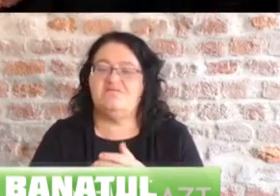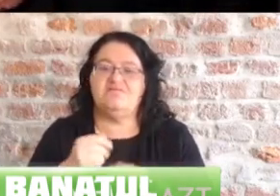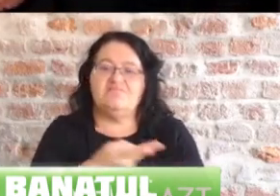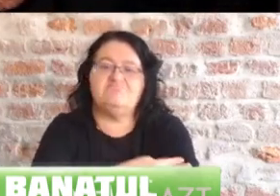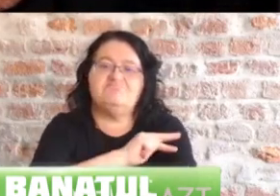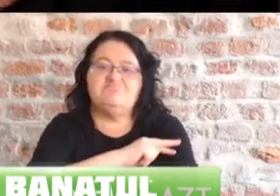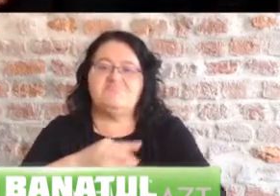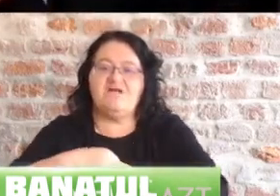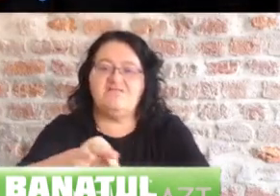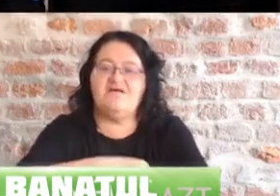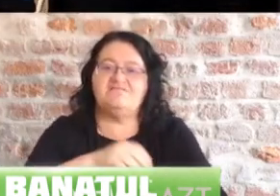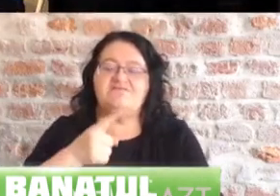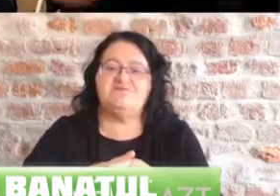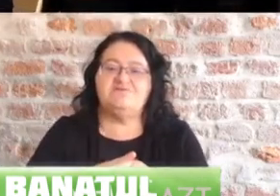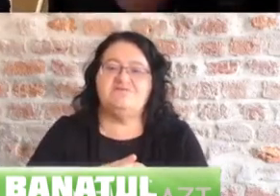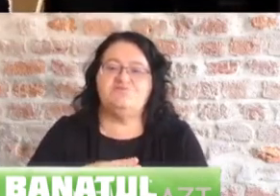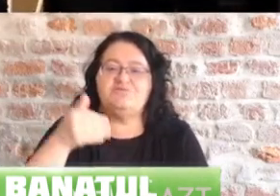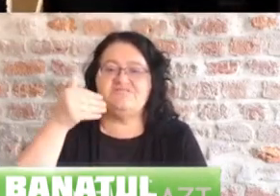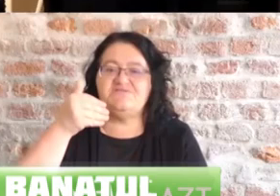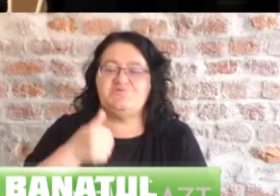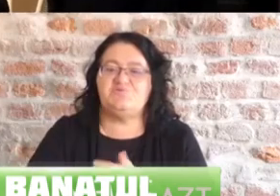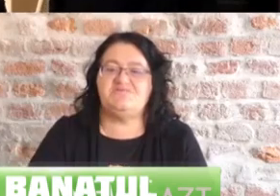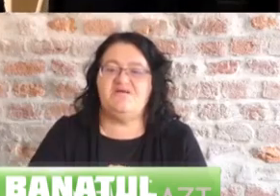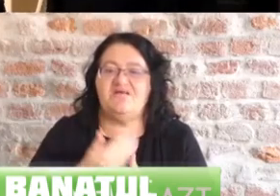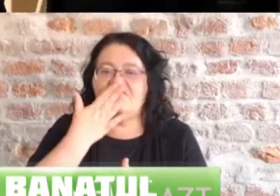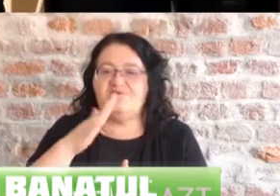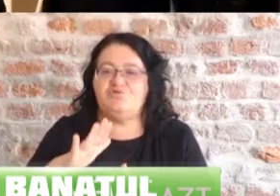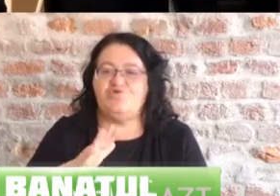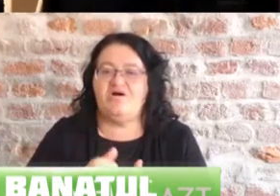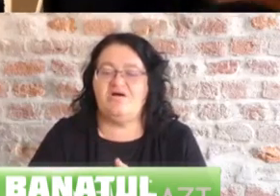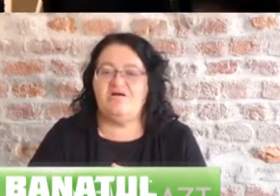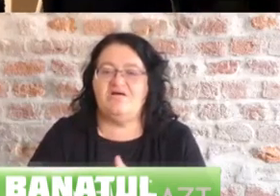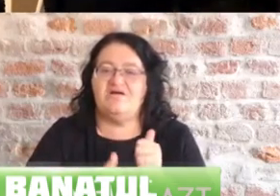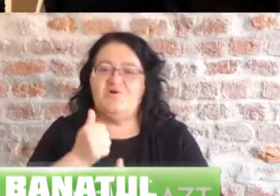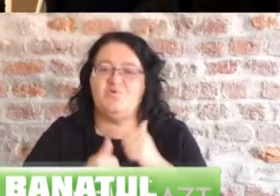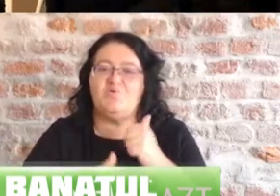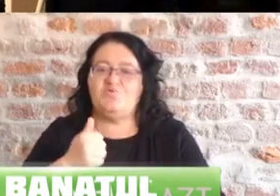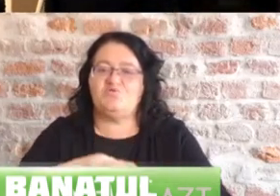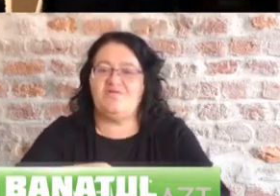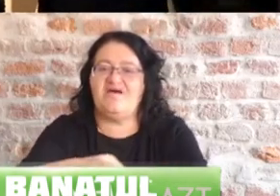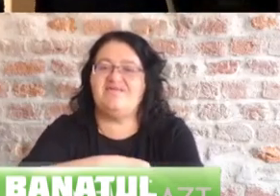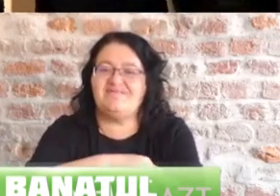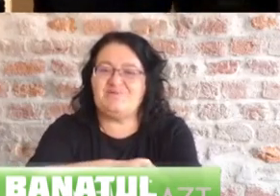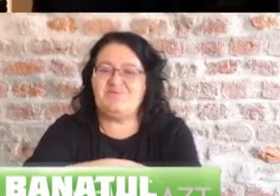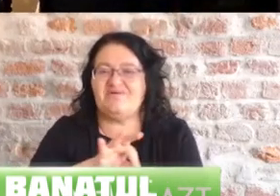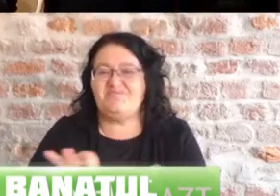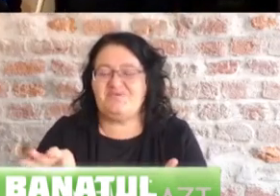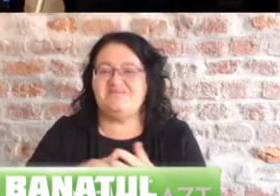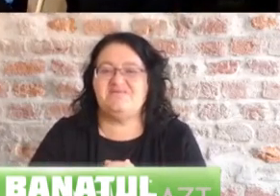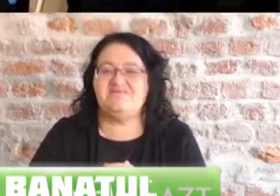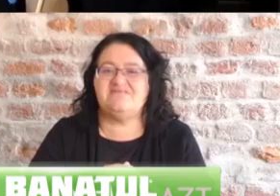Ordinul Arhitecților și instituției deja concursurilor de arhitectură.